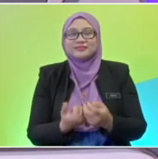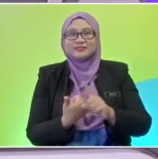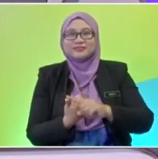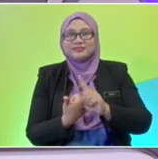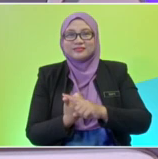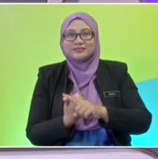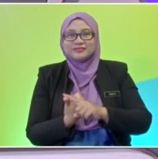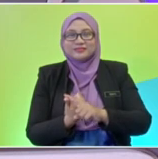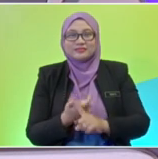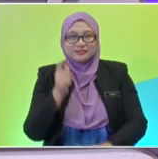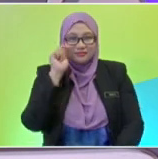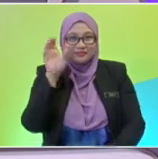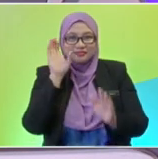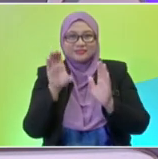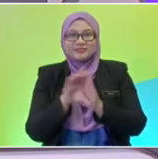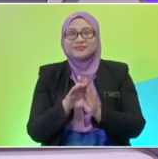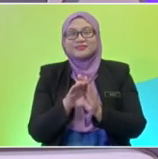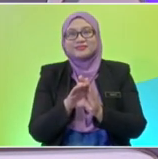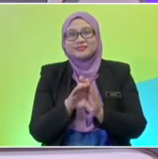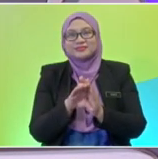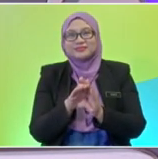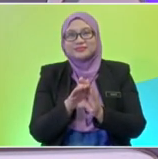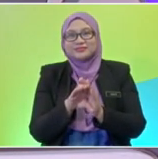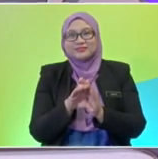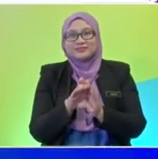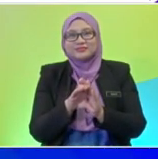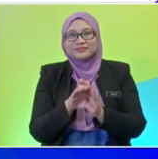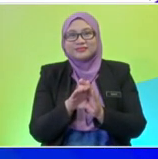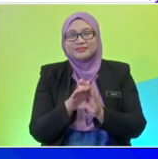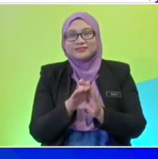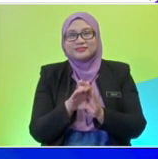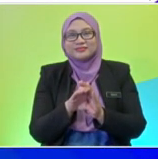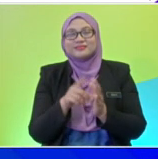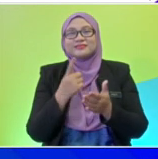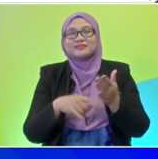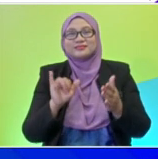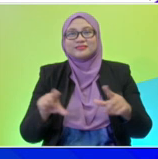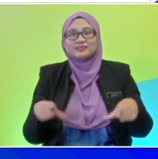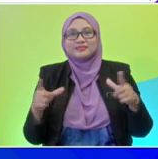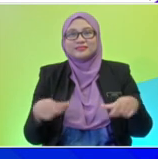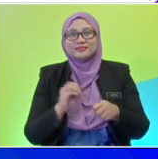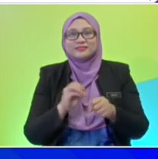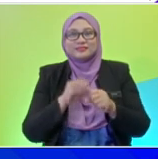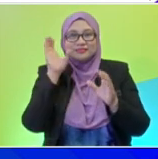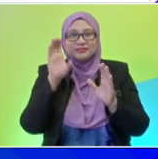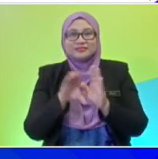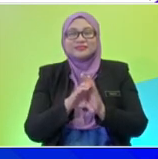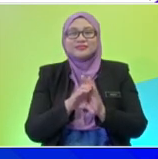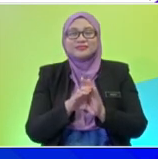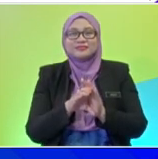situasi gambar ini dulu oke Ini gambar pertama apa yang berlaku dalam gambar itu tadi